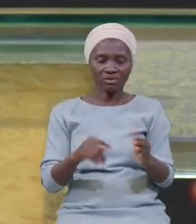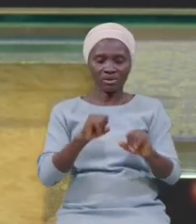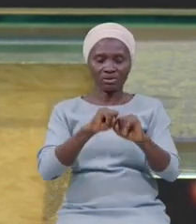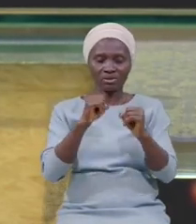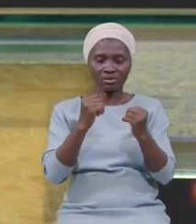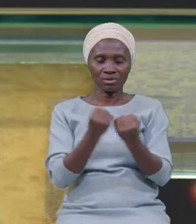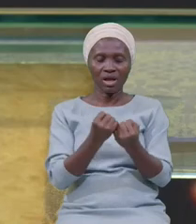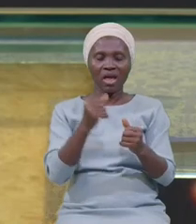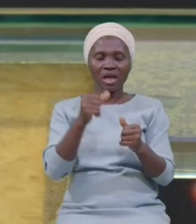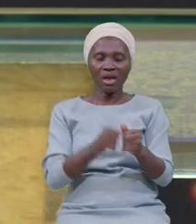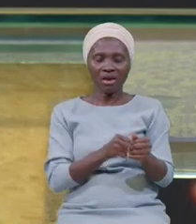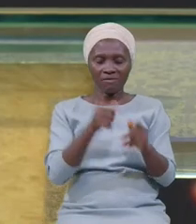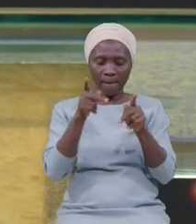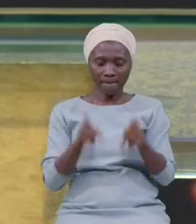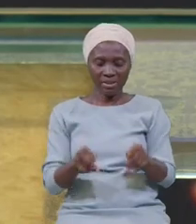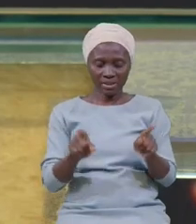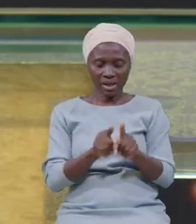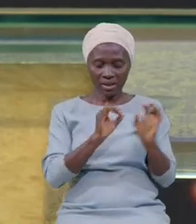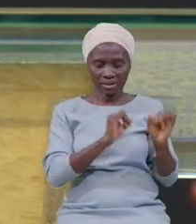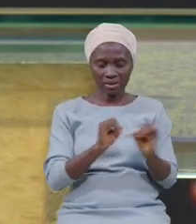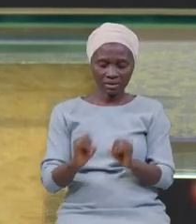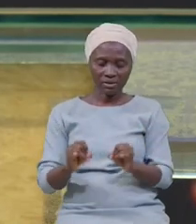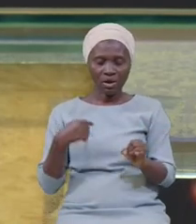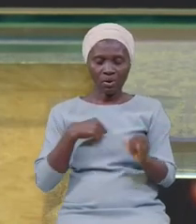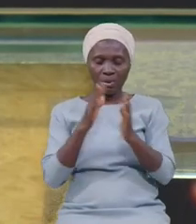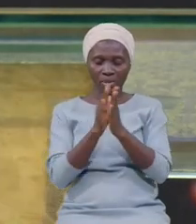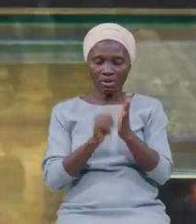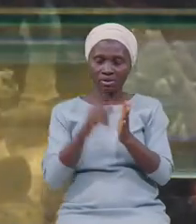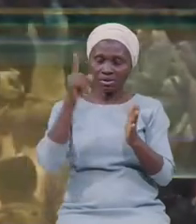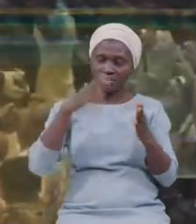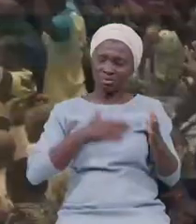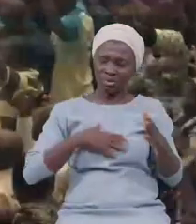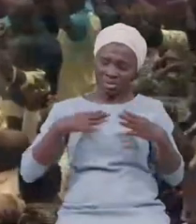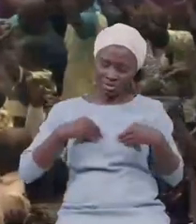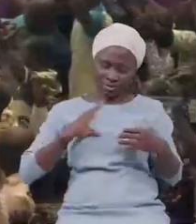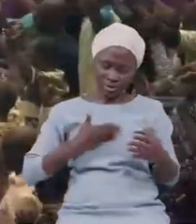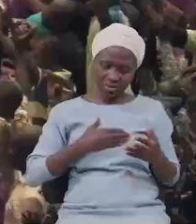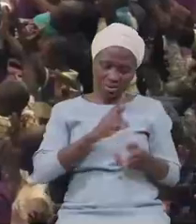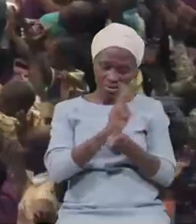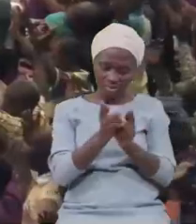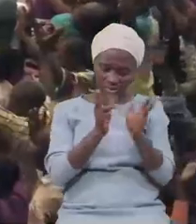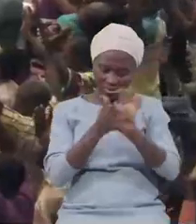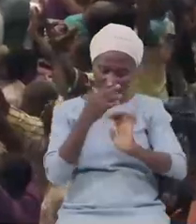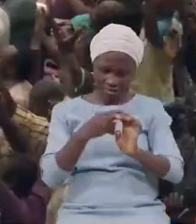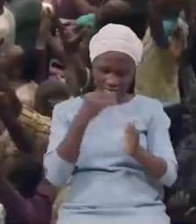chaque individu, nous prions, Seigneur, que tu acceptes notre repentance au nom de